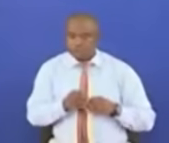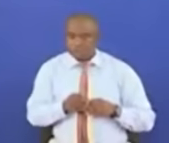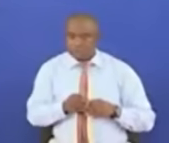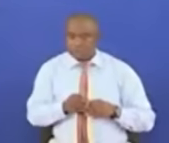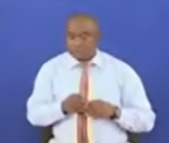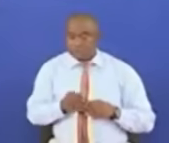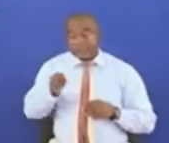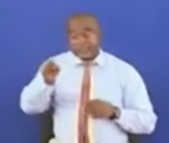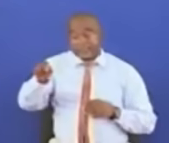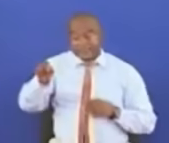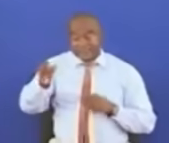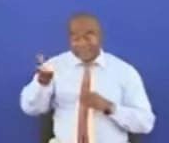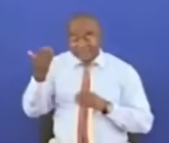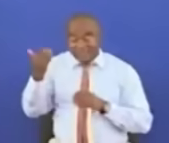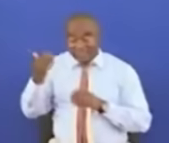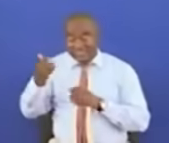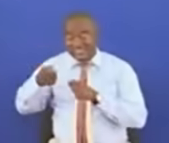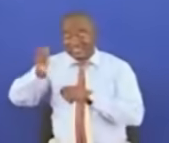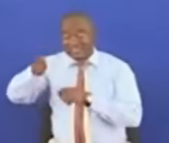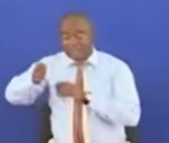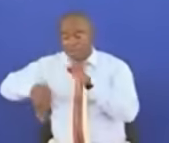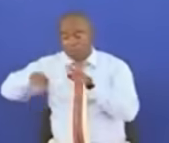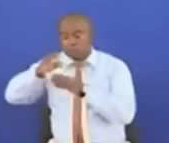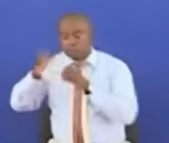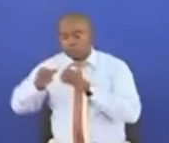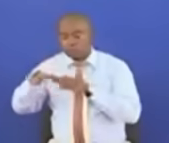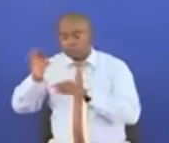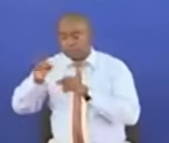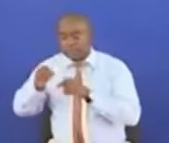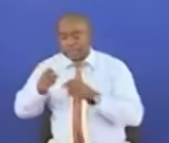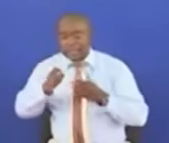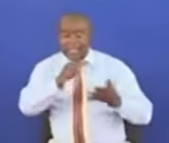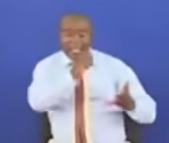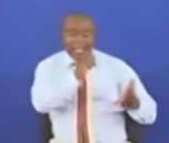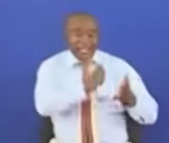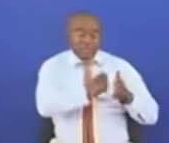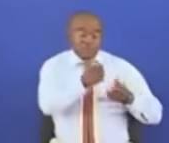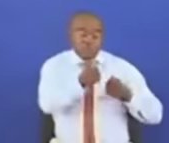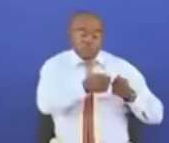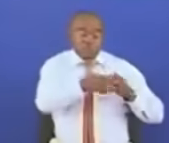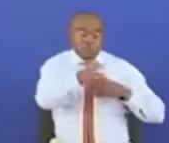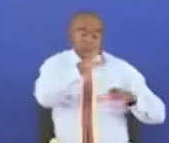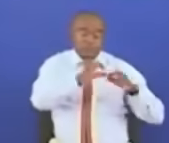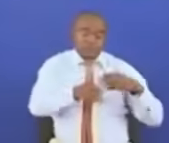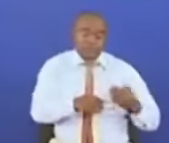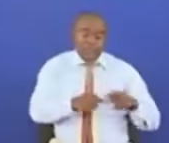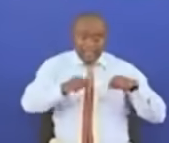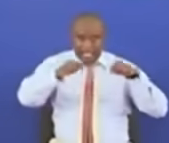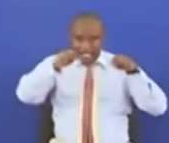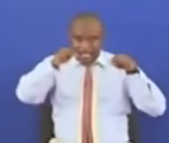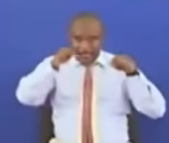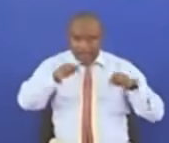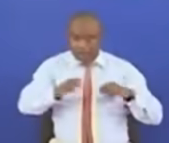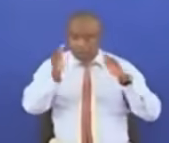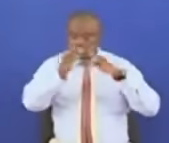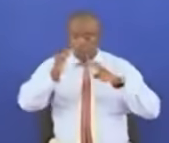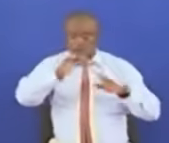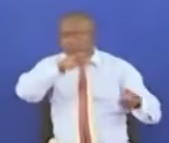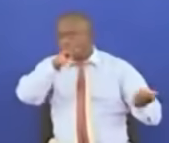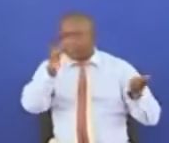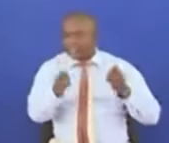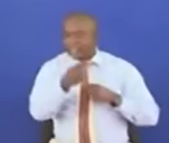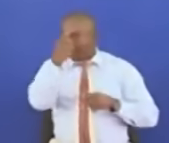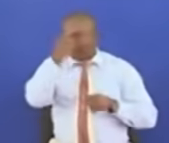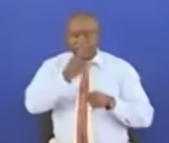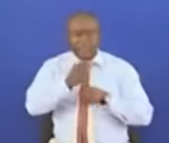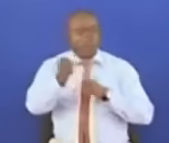ndio mwenyekiti wa tume ya uchaguzi na katibu wa bunge kuwa ndio mkurugenzi wa uchaguzi, leo kuwa na mfumo huu, tumepiga hatua